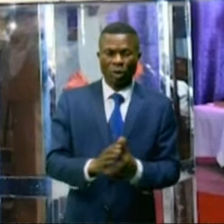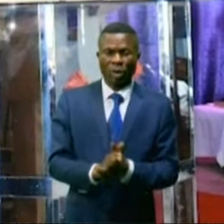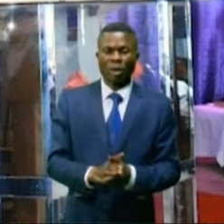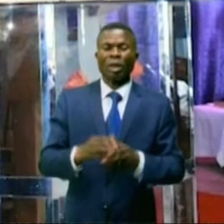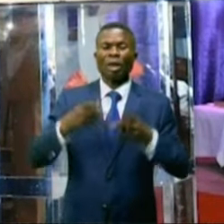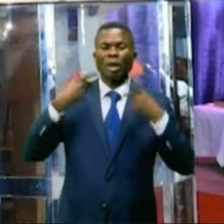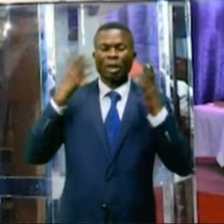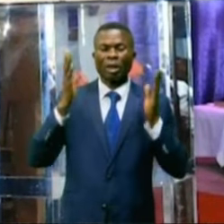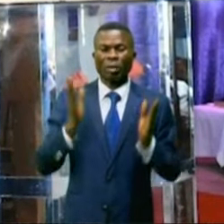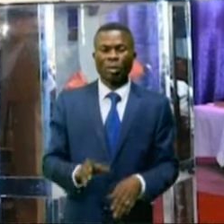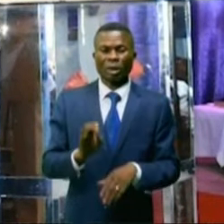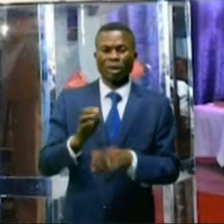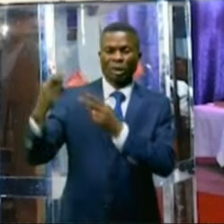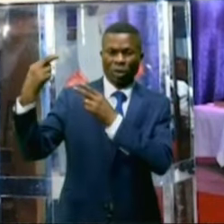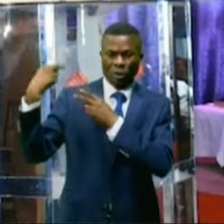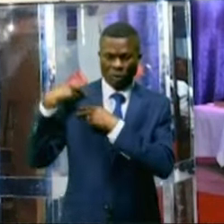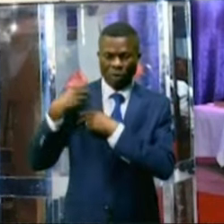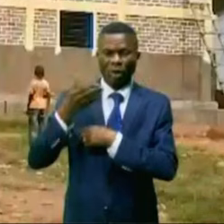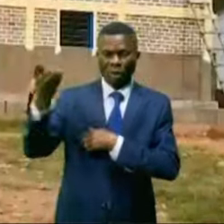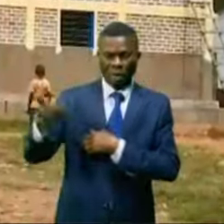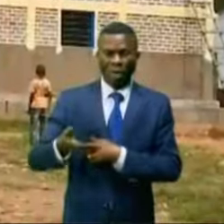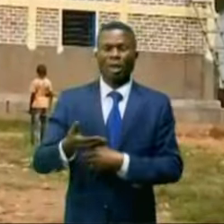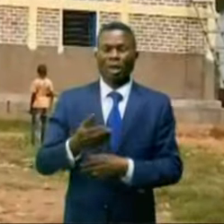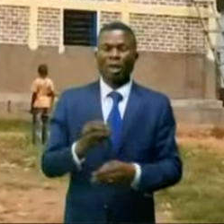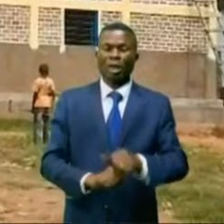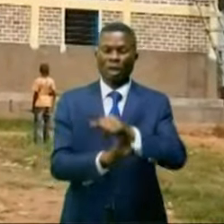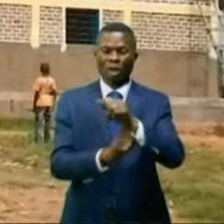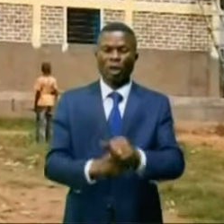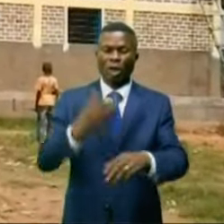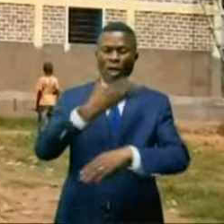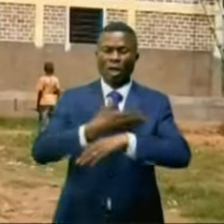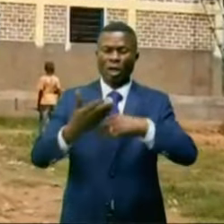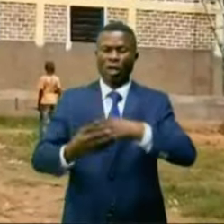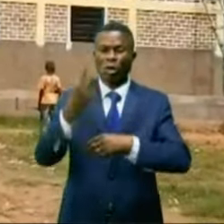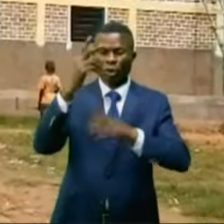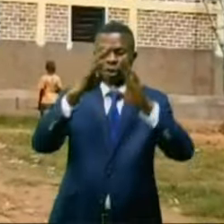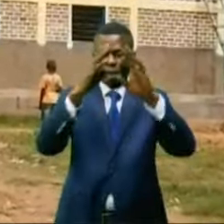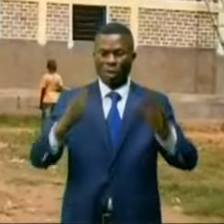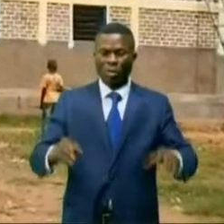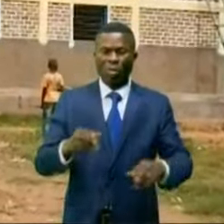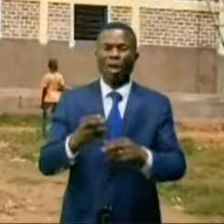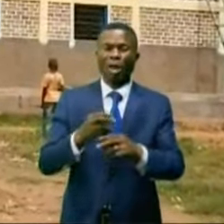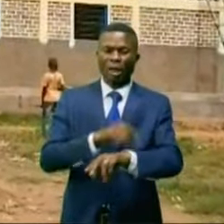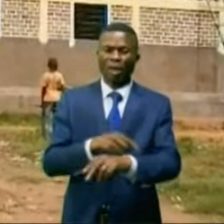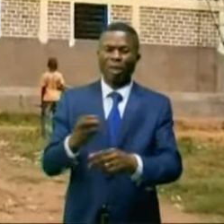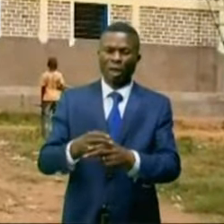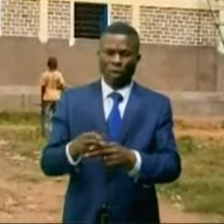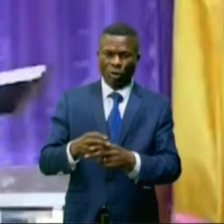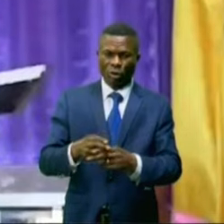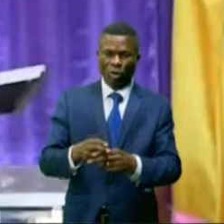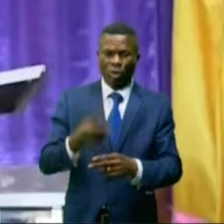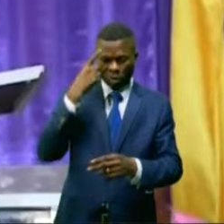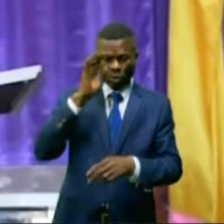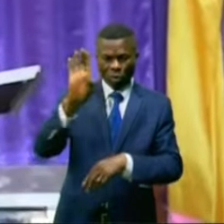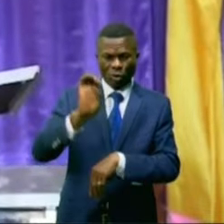Jean-Pierre Mouya qui a réussi à matérialiser deux bâtiments en temps record sous financement propre de l'Église. Le secrétaire et représentant